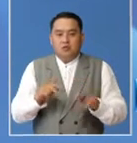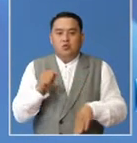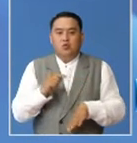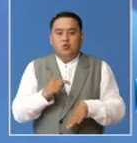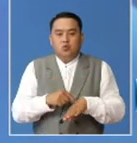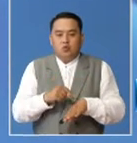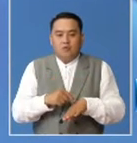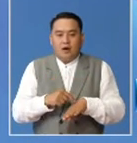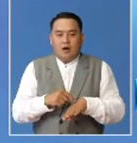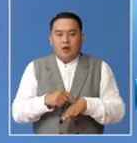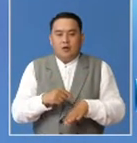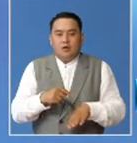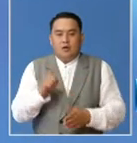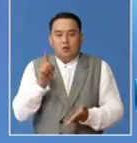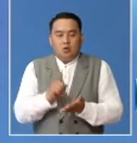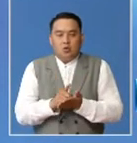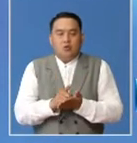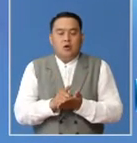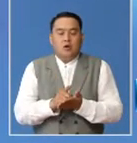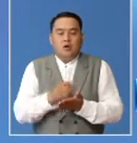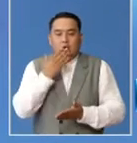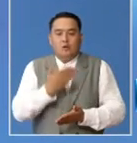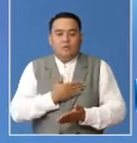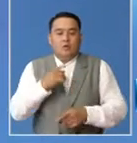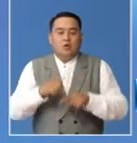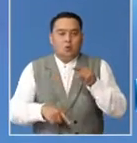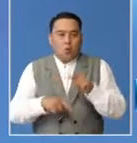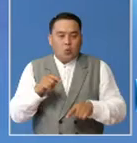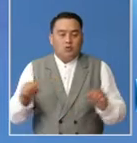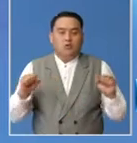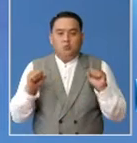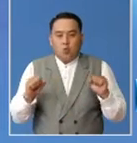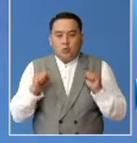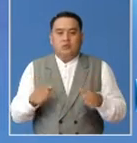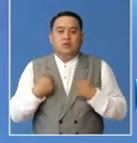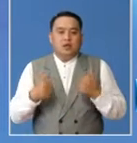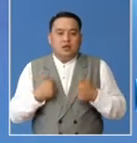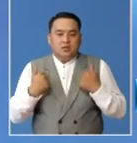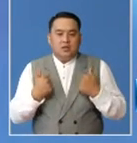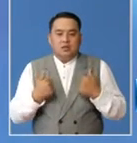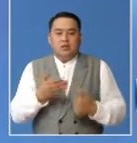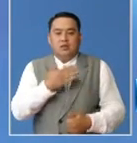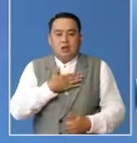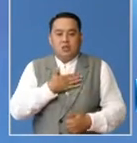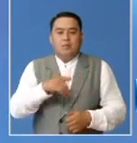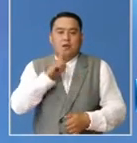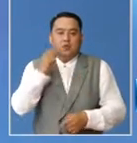чувство долга, патриотизма посредством спорта. Стараемся прививать к нашей